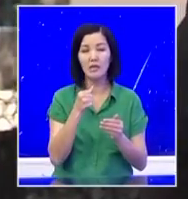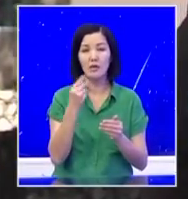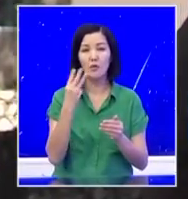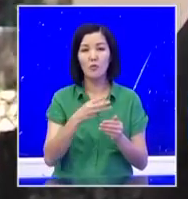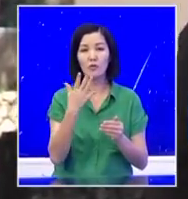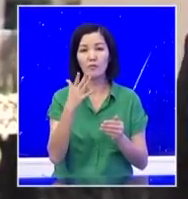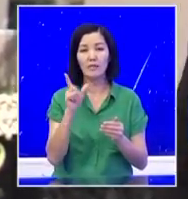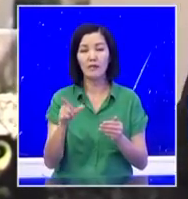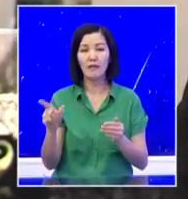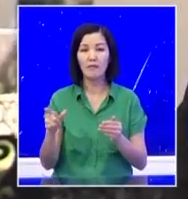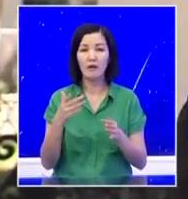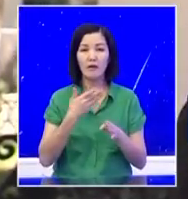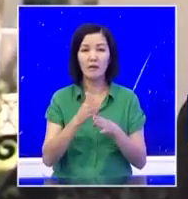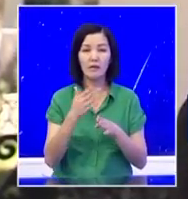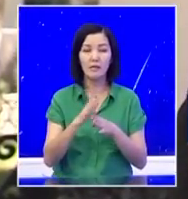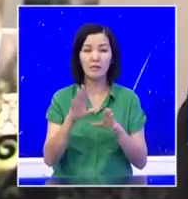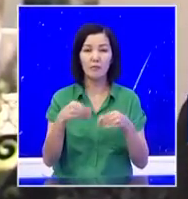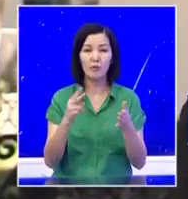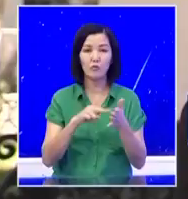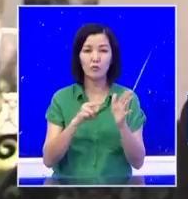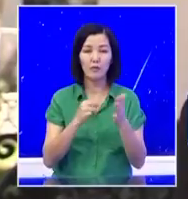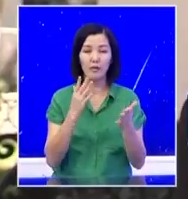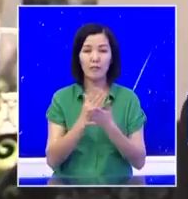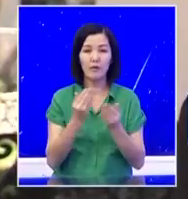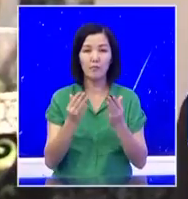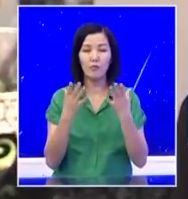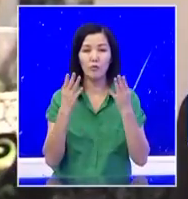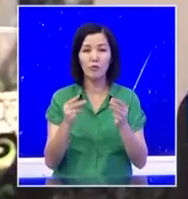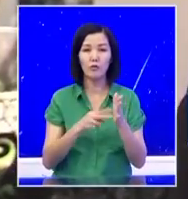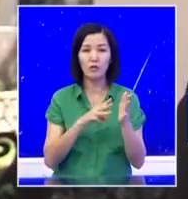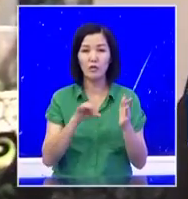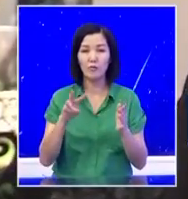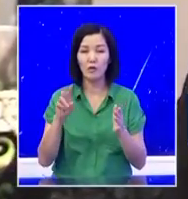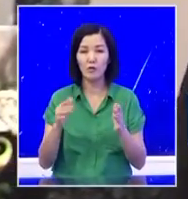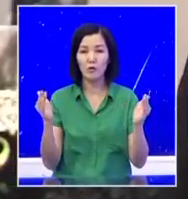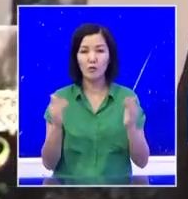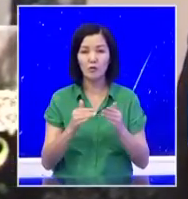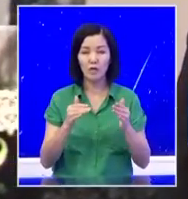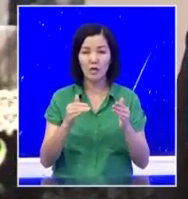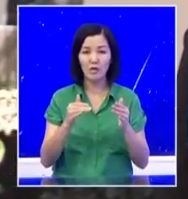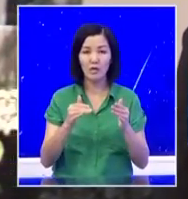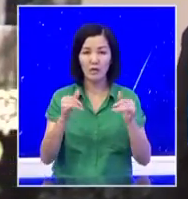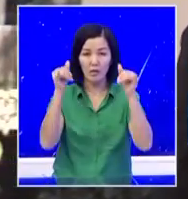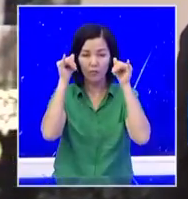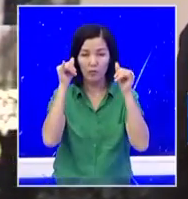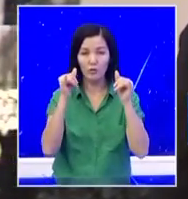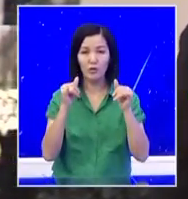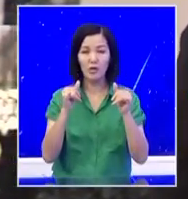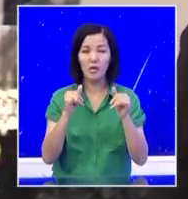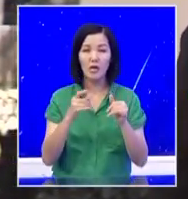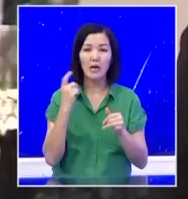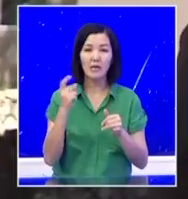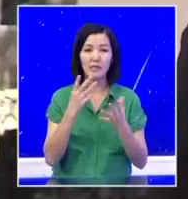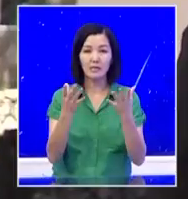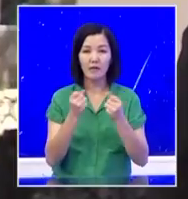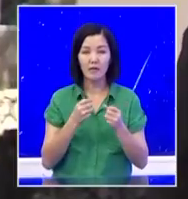адамға микрокредит беру жоспарлап отырмыз. Бүгінгі күнге бір адам 7 миллион ұсақ мүйізді мал шаруашылығын дамытуға алды,